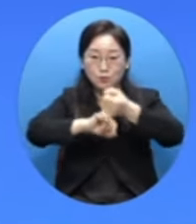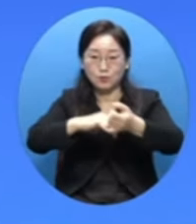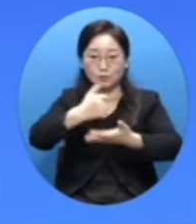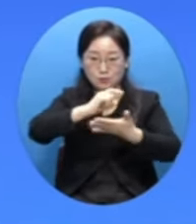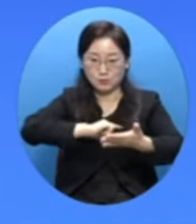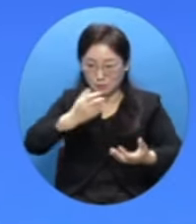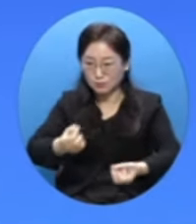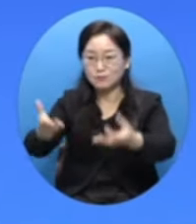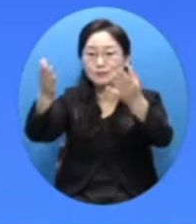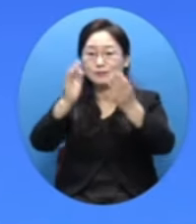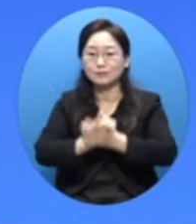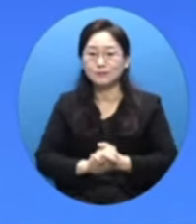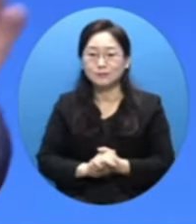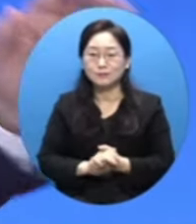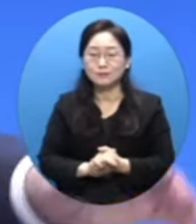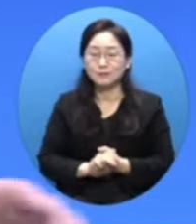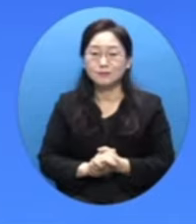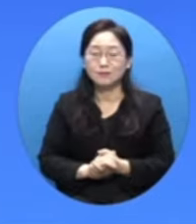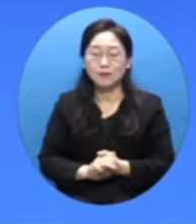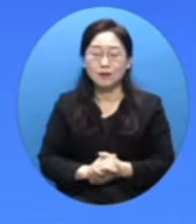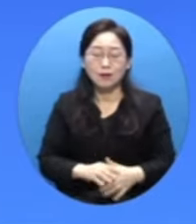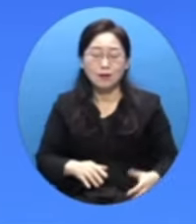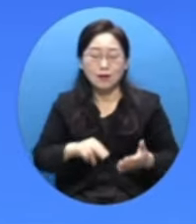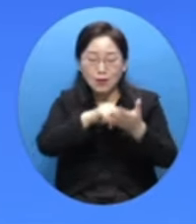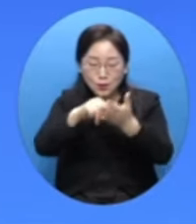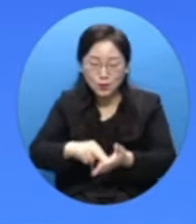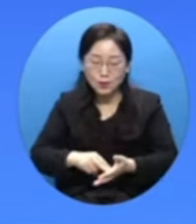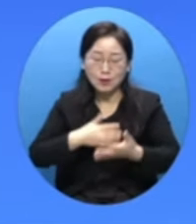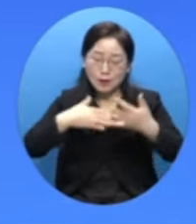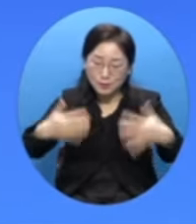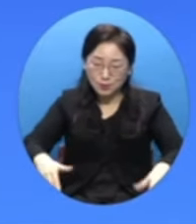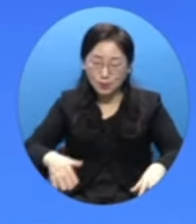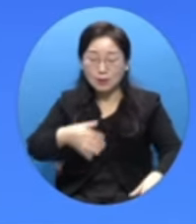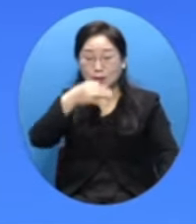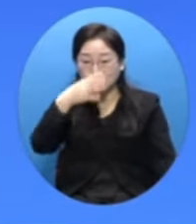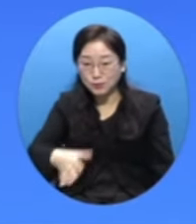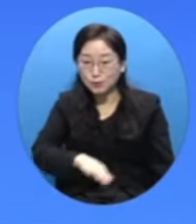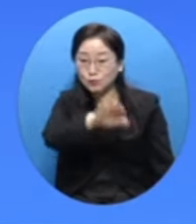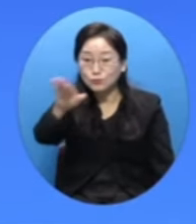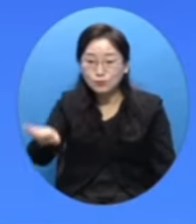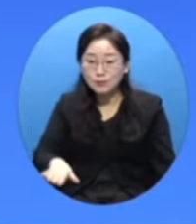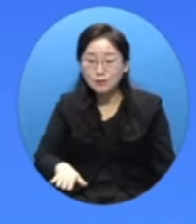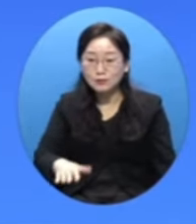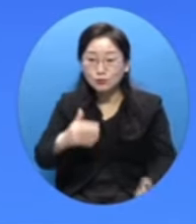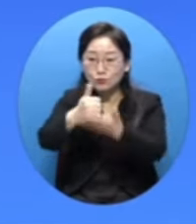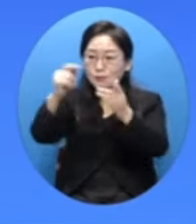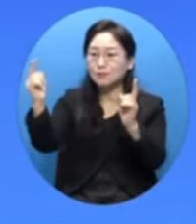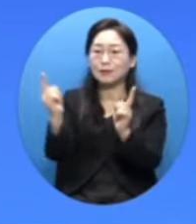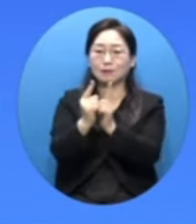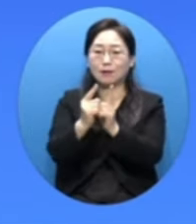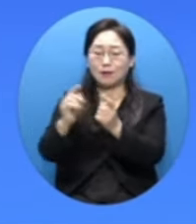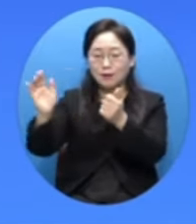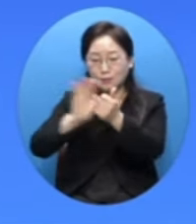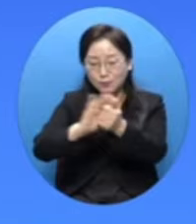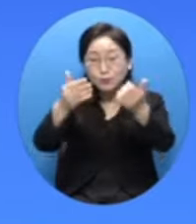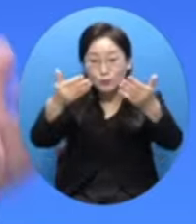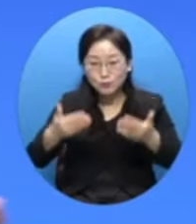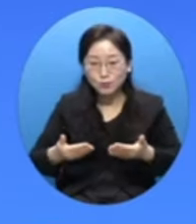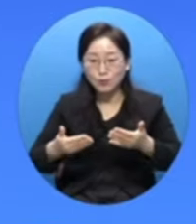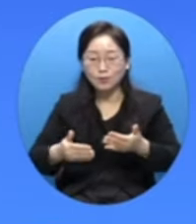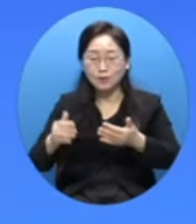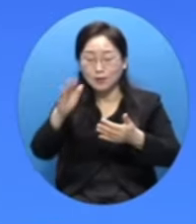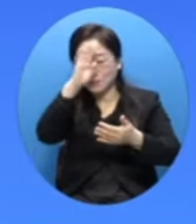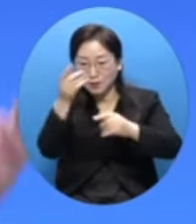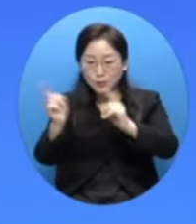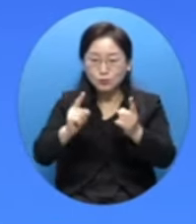주님으로 축원합니다. 외롭고 피곤하고 지친 우리를 주님께서 만나주시고 우리를 어루만져주시고 우리를